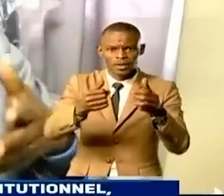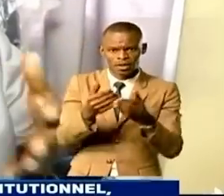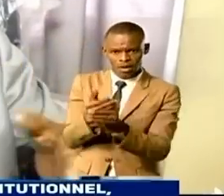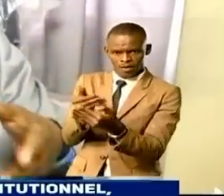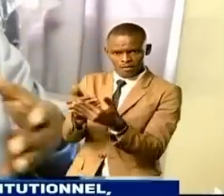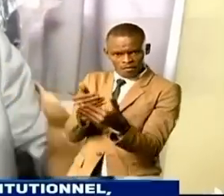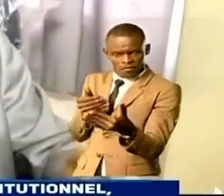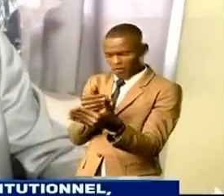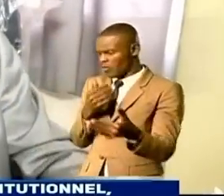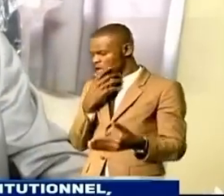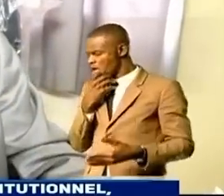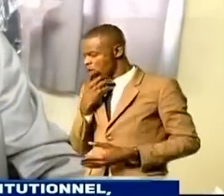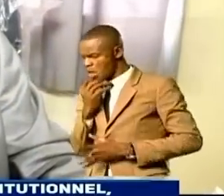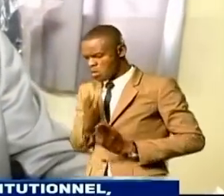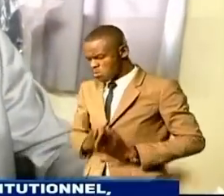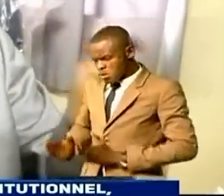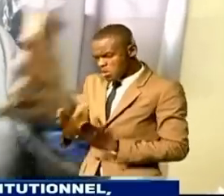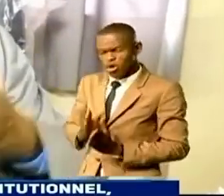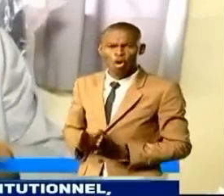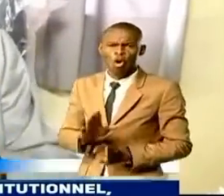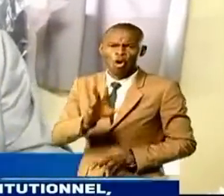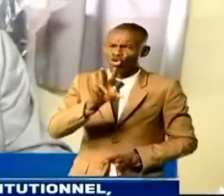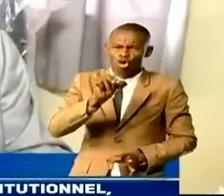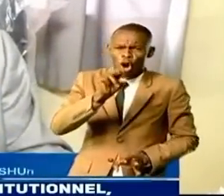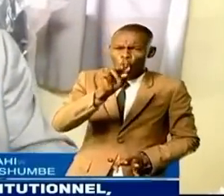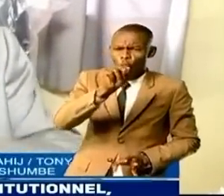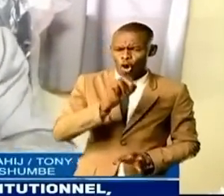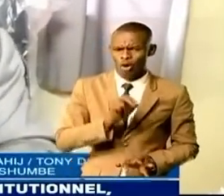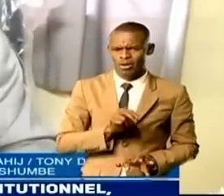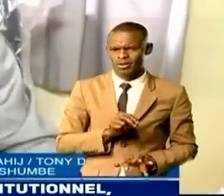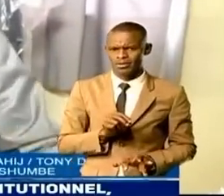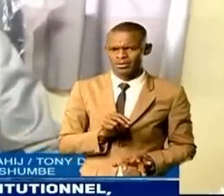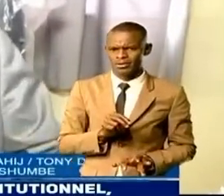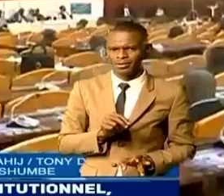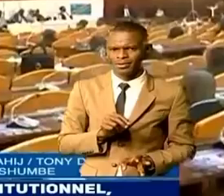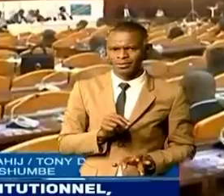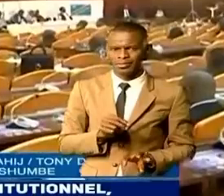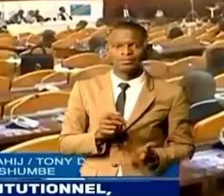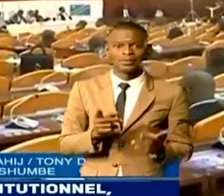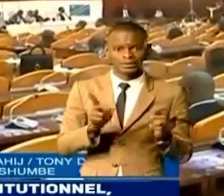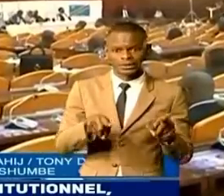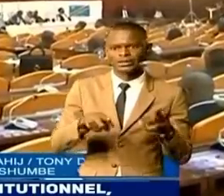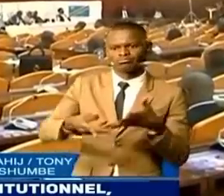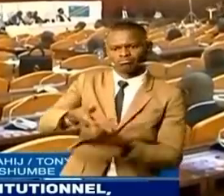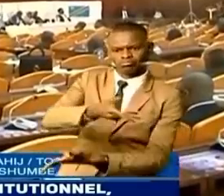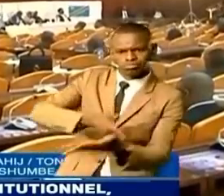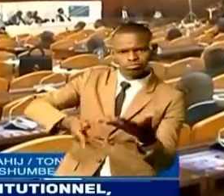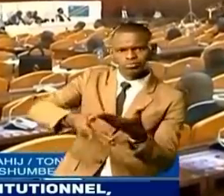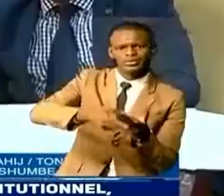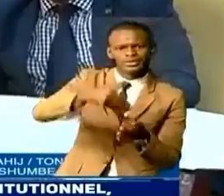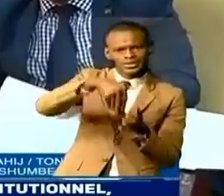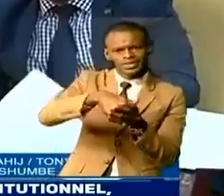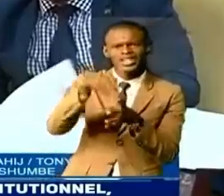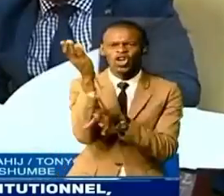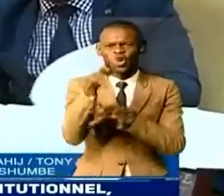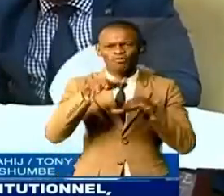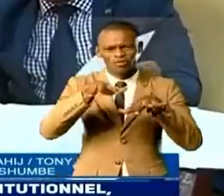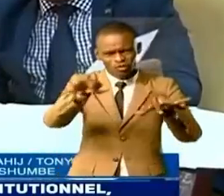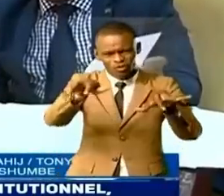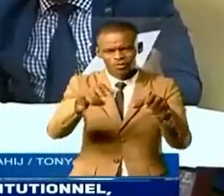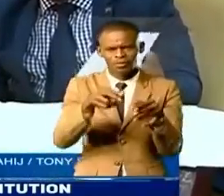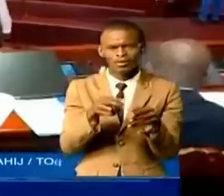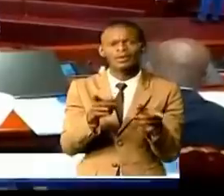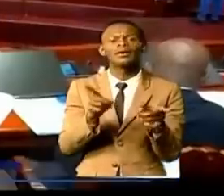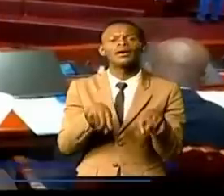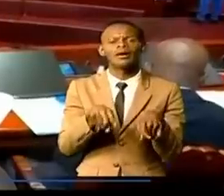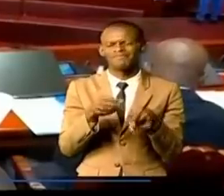initiatives d'ordre politique peuvent intervenir pour arranger le problème. L'organisation du Congrès est attendue dans les tout prochains jours